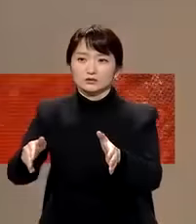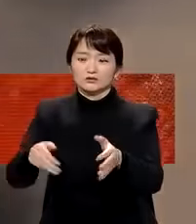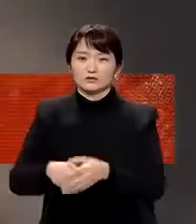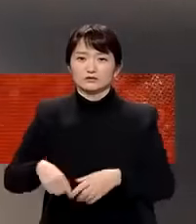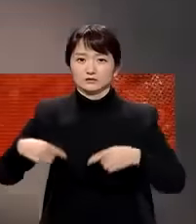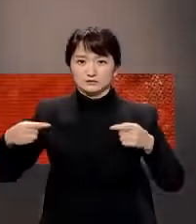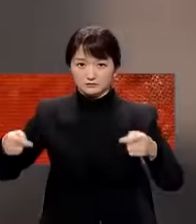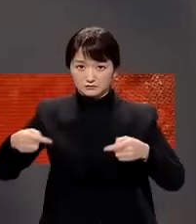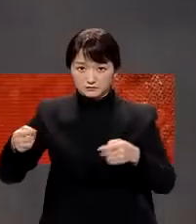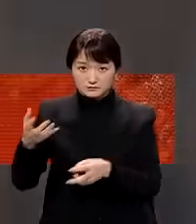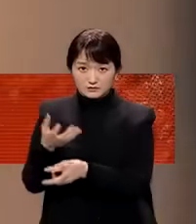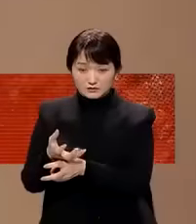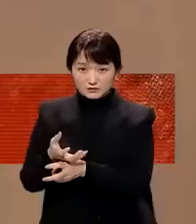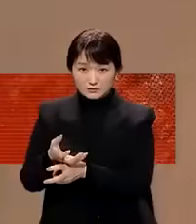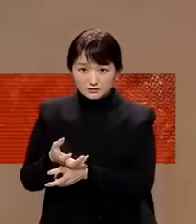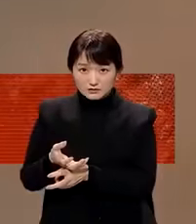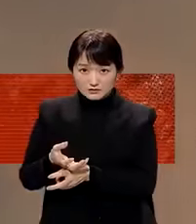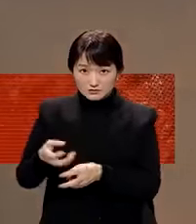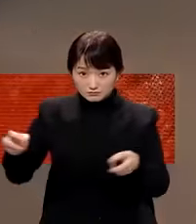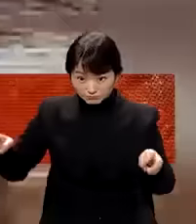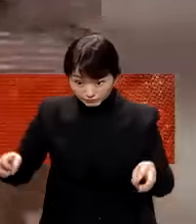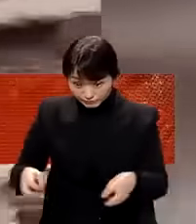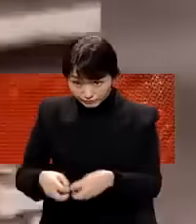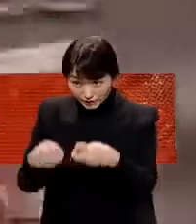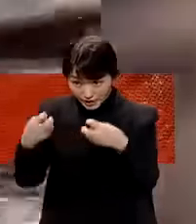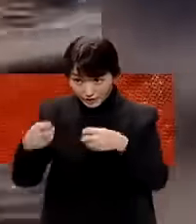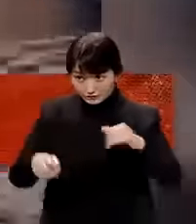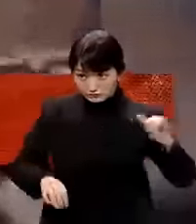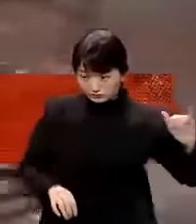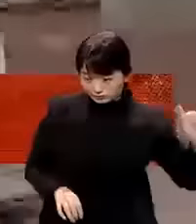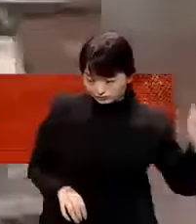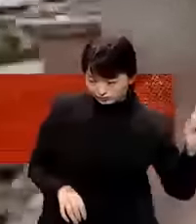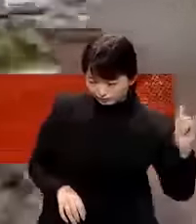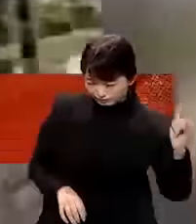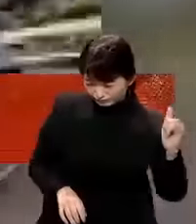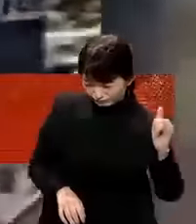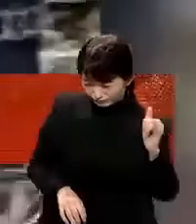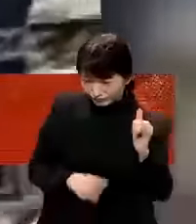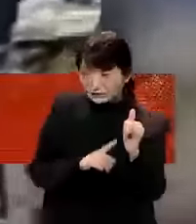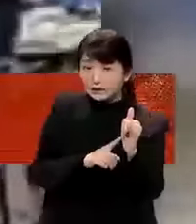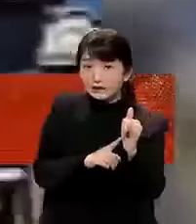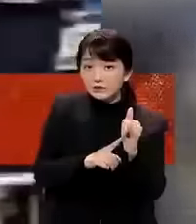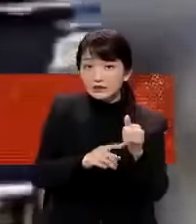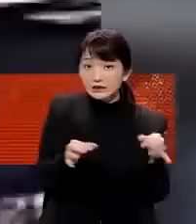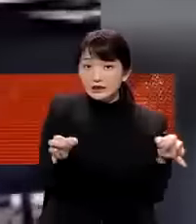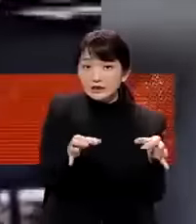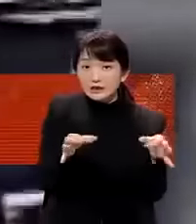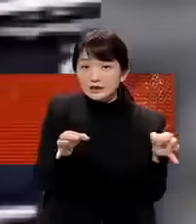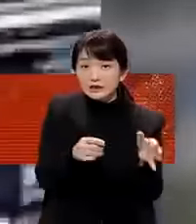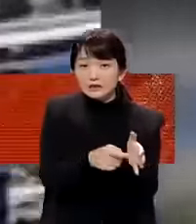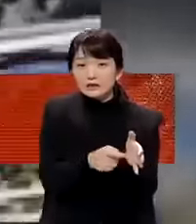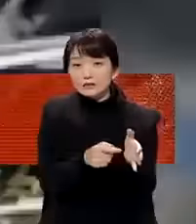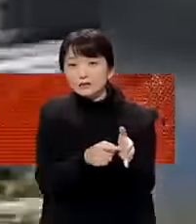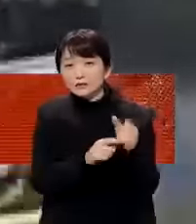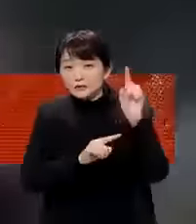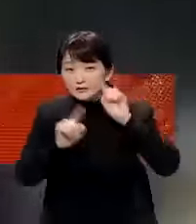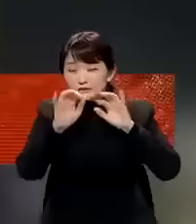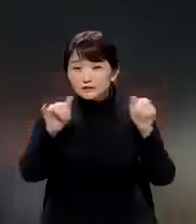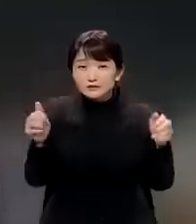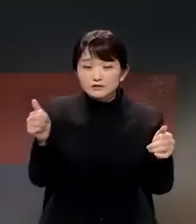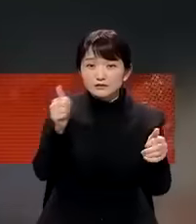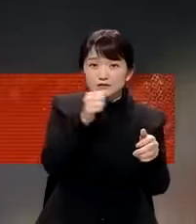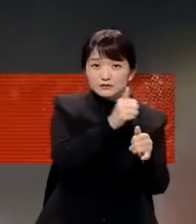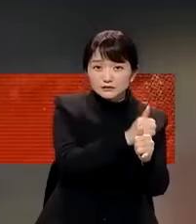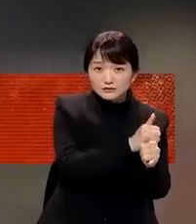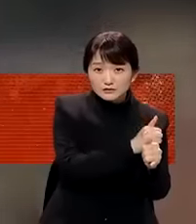트레일러와 화물 트럭이 충돌하는 사고가 발생해서 충 출동했던 건데요이 헬기는 1분 1초가 시급한 부상자를 싣고 병원으로